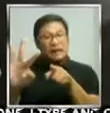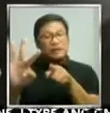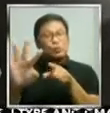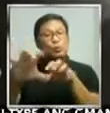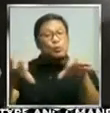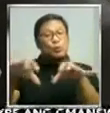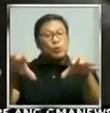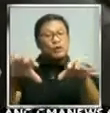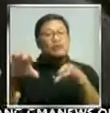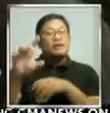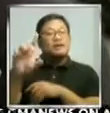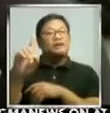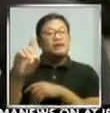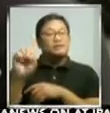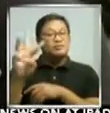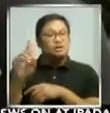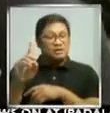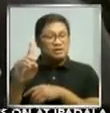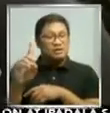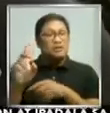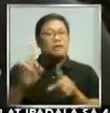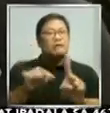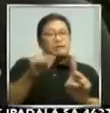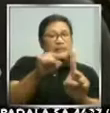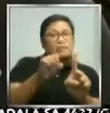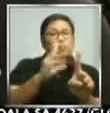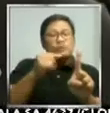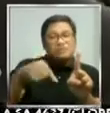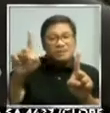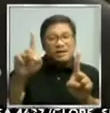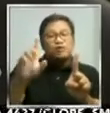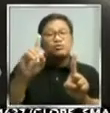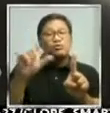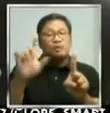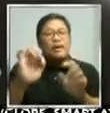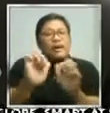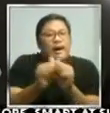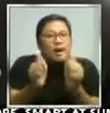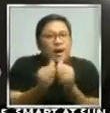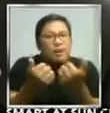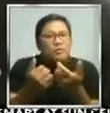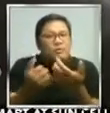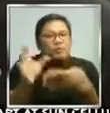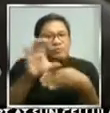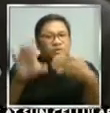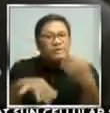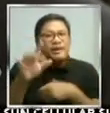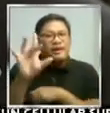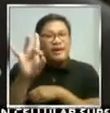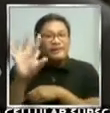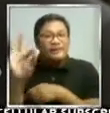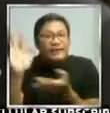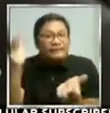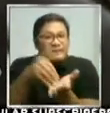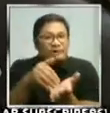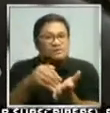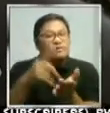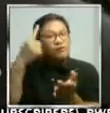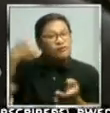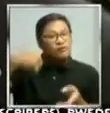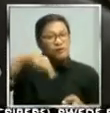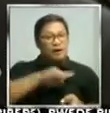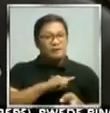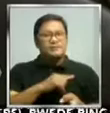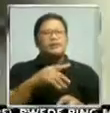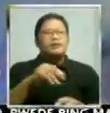Dole, isang tao lang. So papaano niyo matatapos yung 89,000? So sa amin, nababagalan po kami